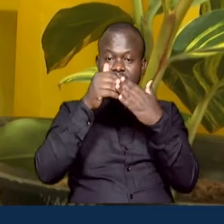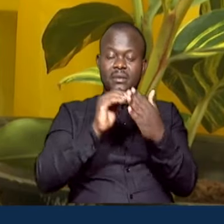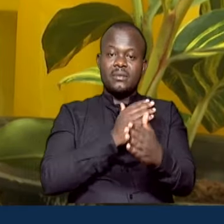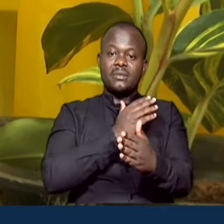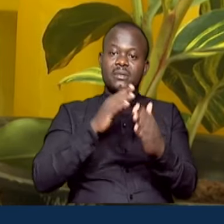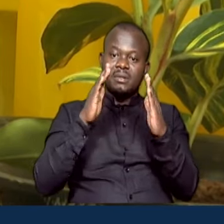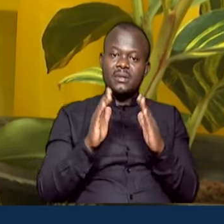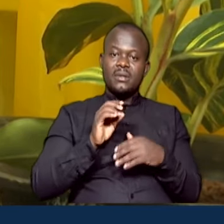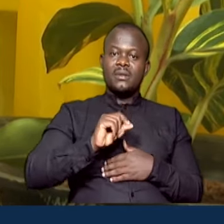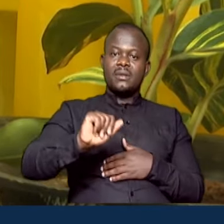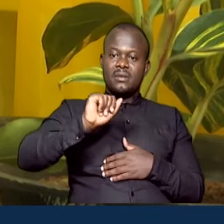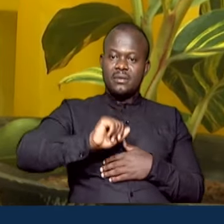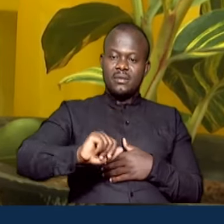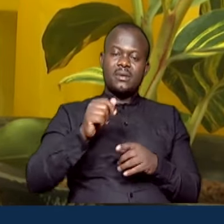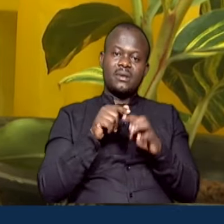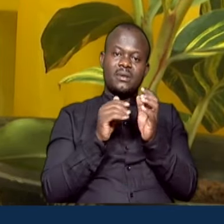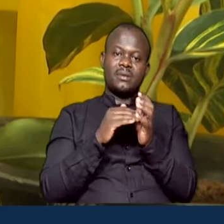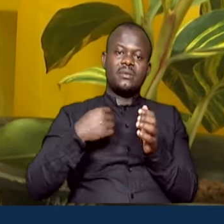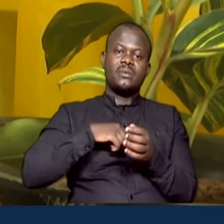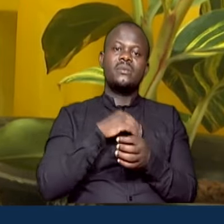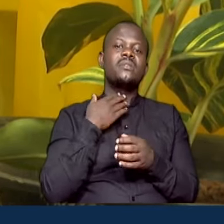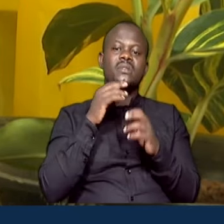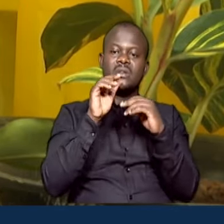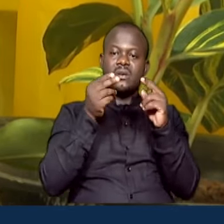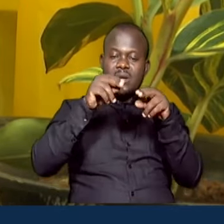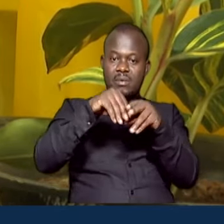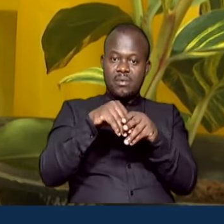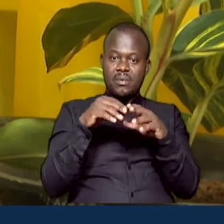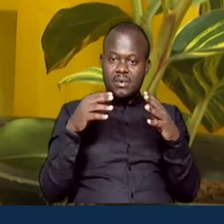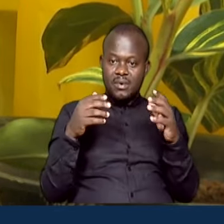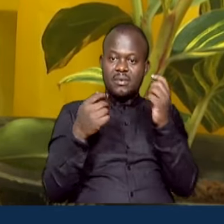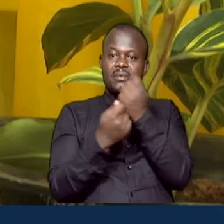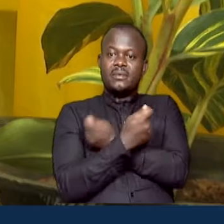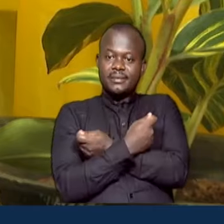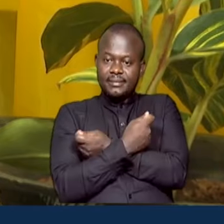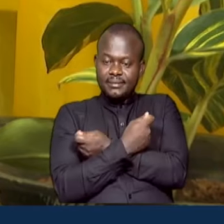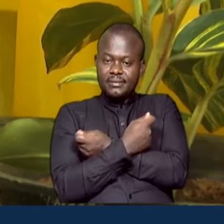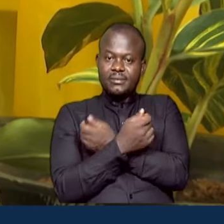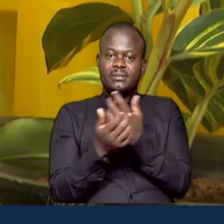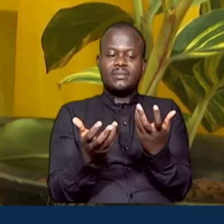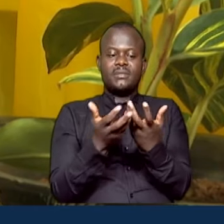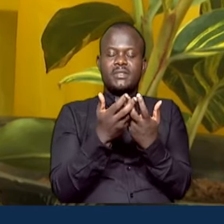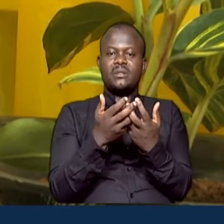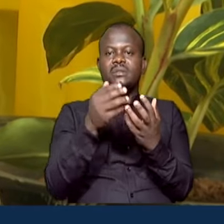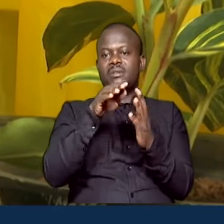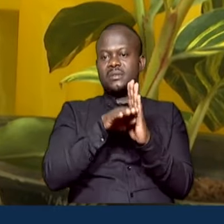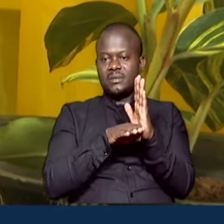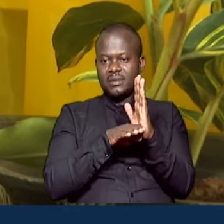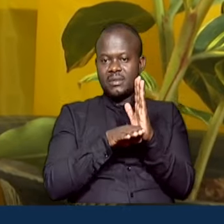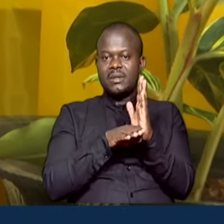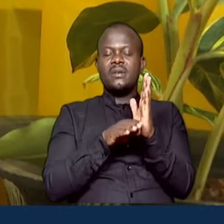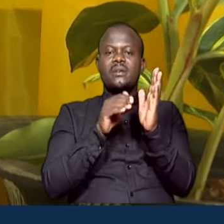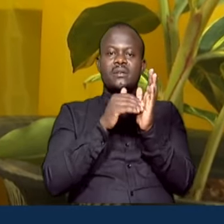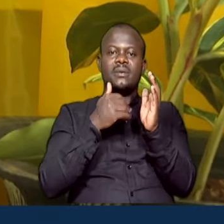no kubyina, ariko hano turifuza ko habamo impinduka ijyaniranye na gahunda,